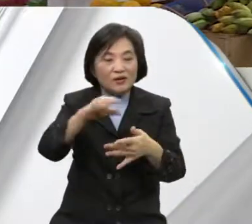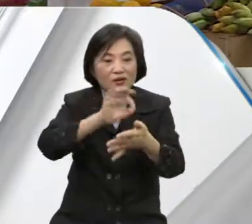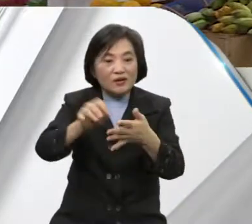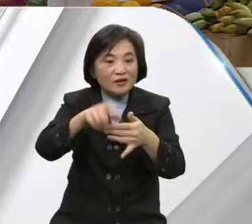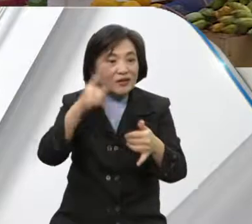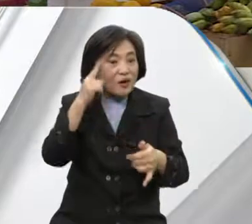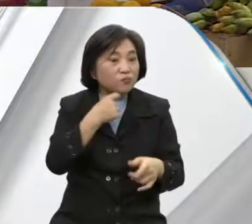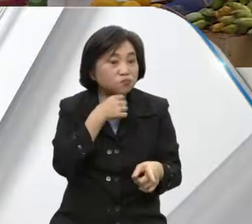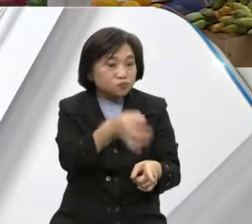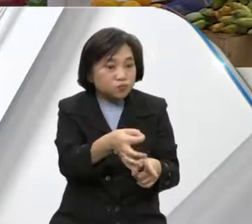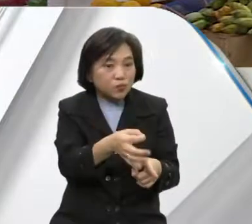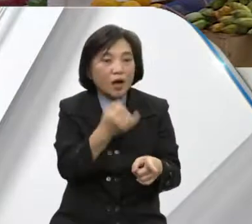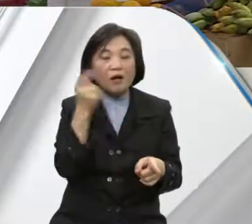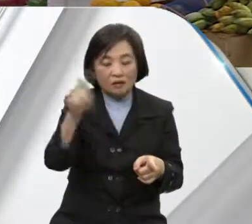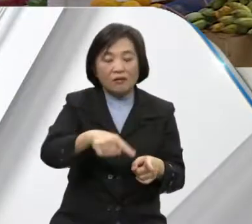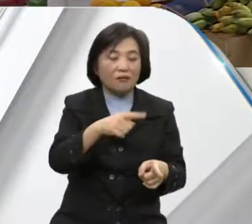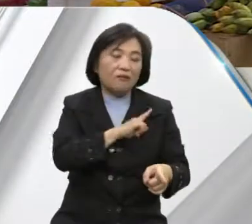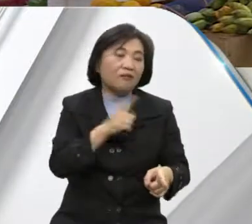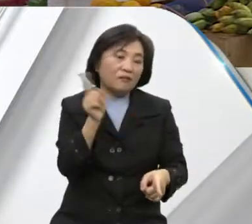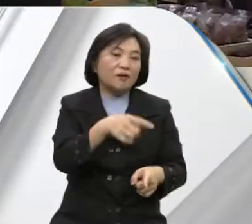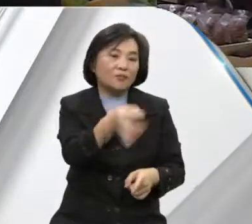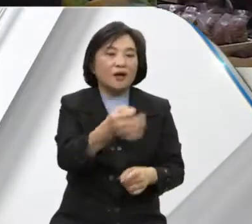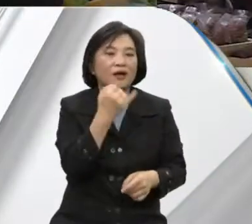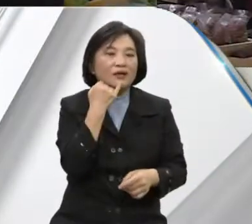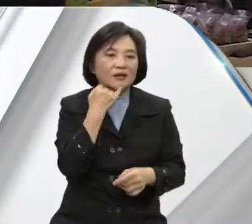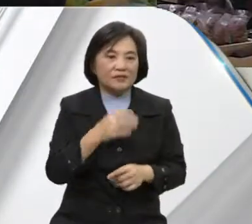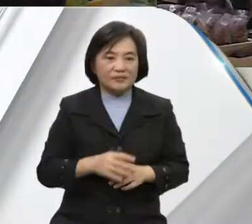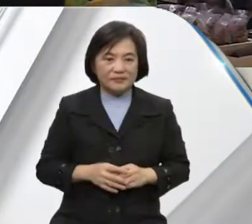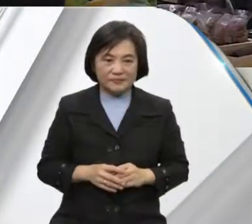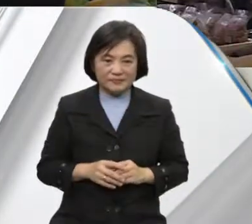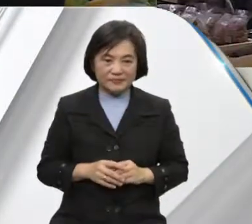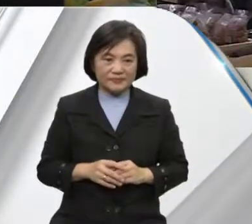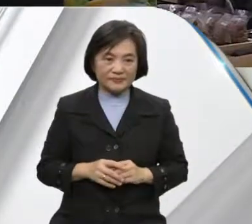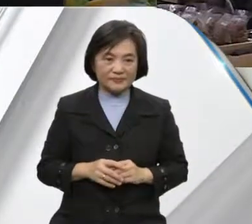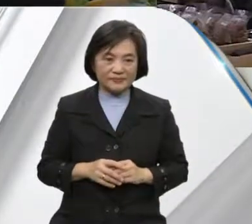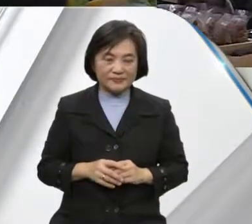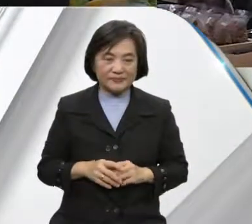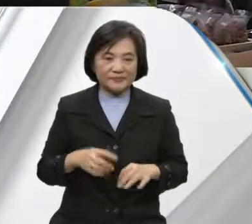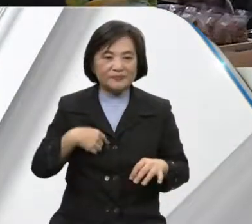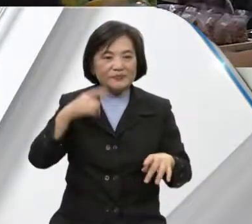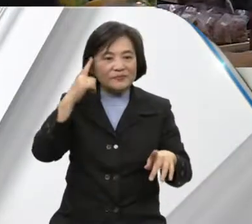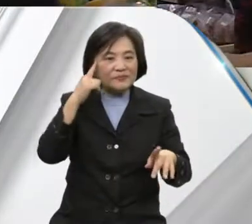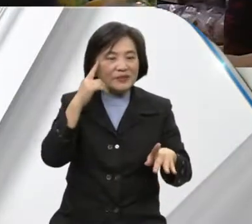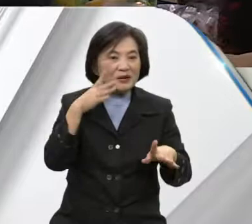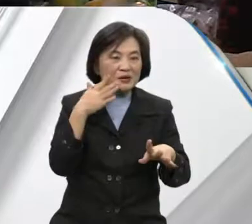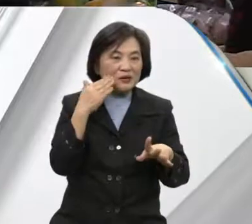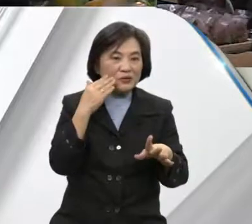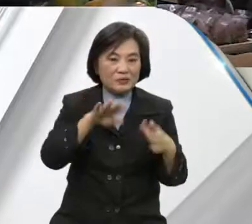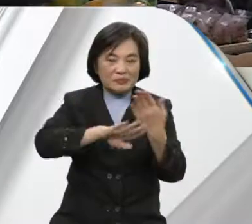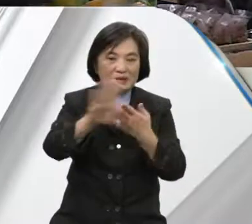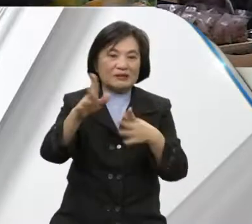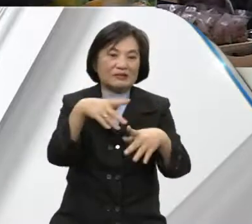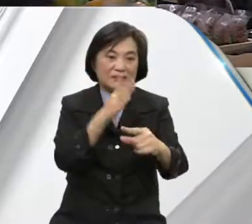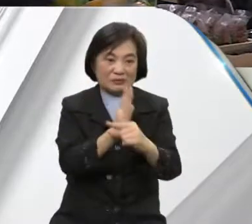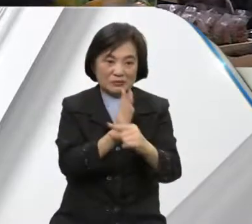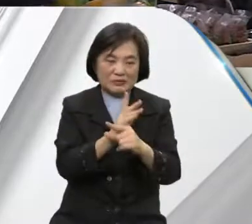想要买的时候就有办法来购买这样子。 你还讲定年年啦，加什么